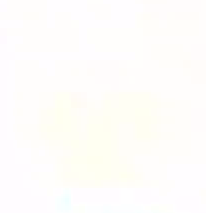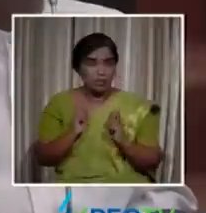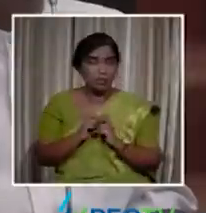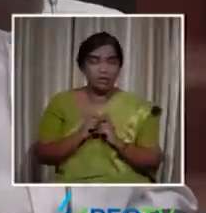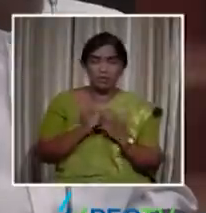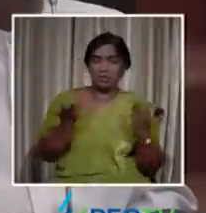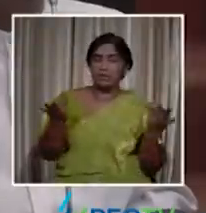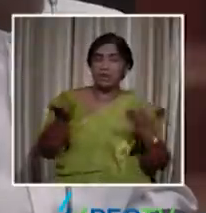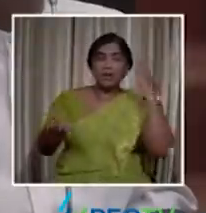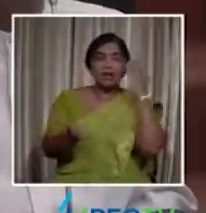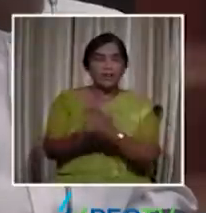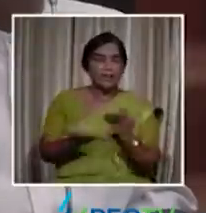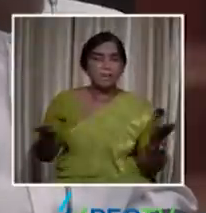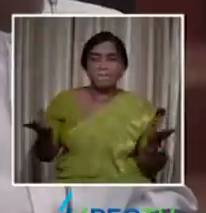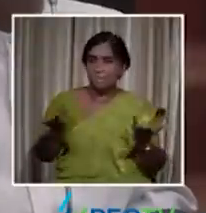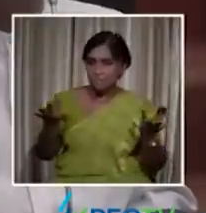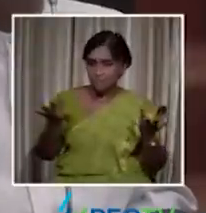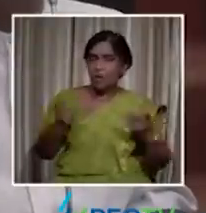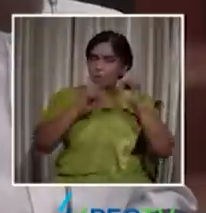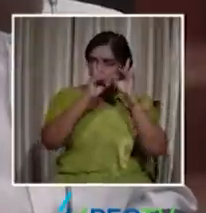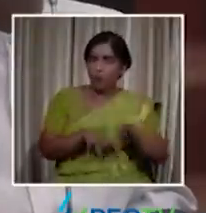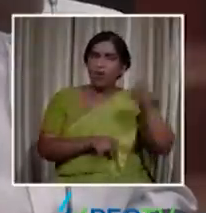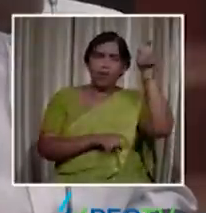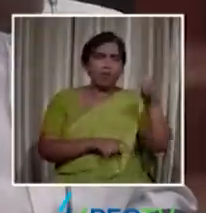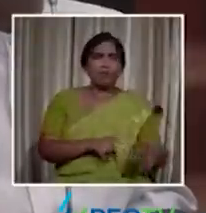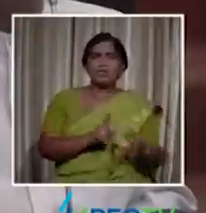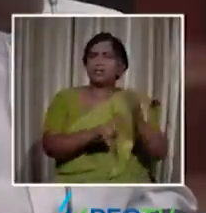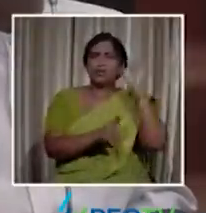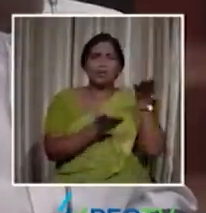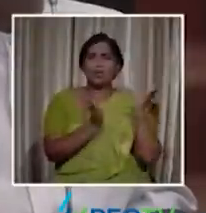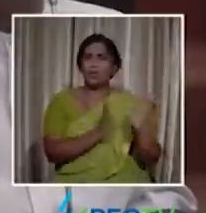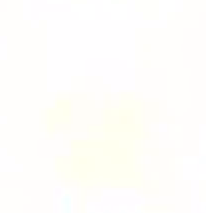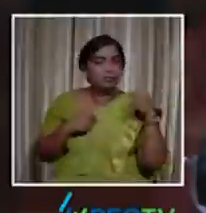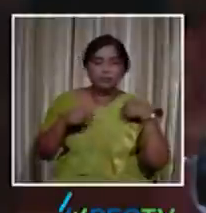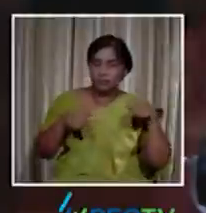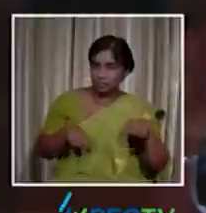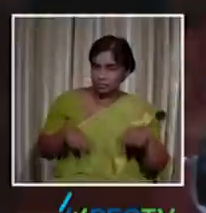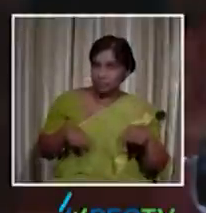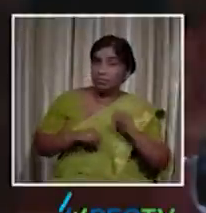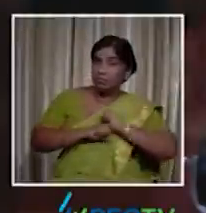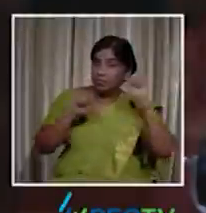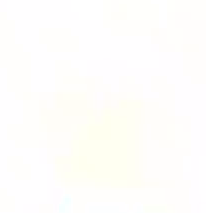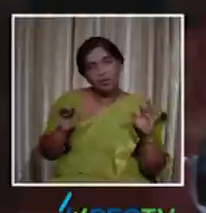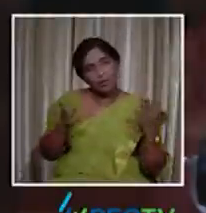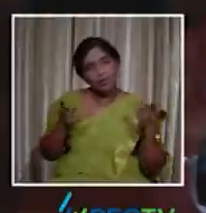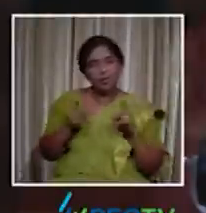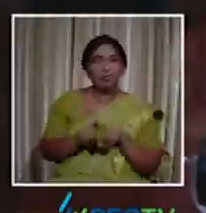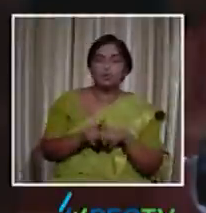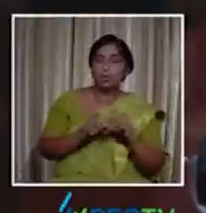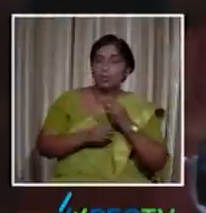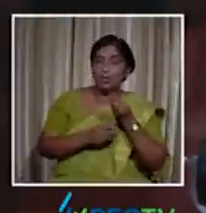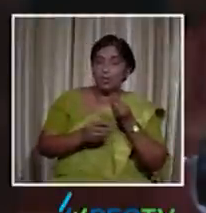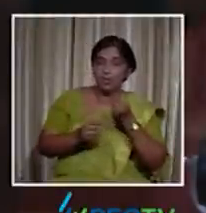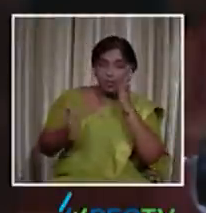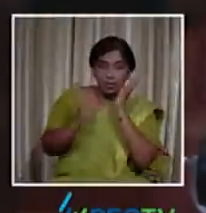හානි නවත්තන්න බැරි වුණා නම් එවැනි පුද්ගලෙක් අපිට මොකටද කියලා මම මේ අවස්ථාවේදී අහනවා. අරගලවලට එමත් නැත්නම් මංකොල්ල කෑම්